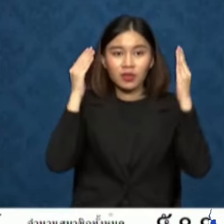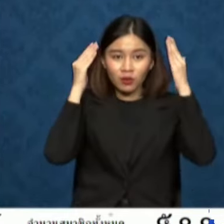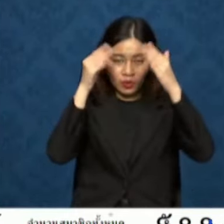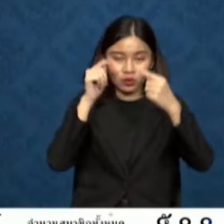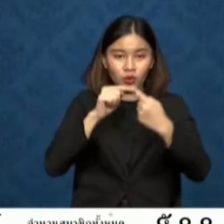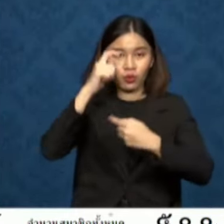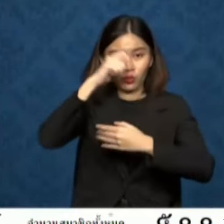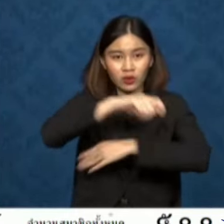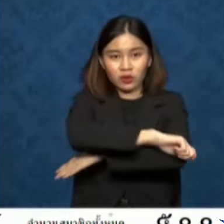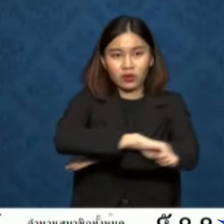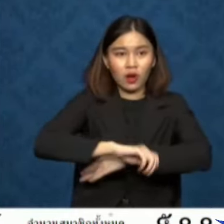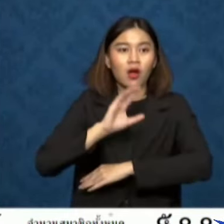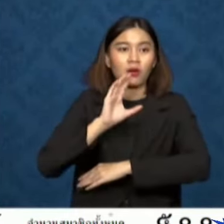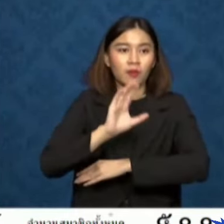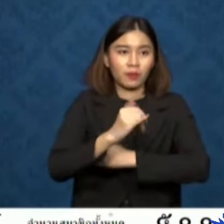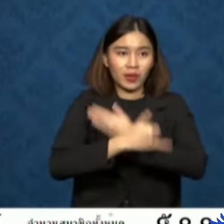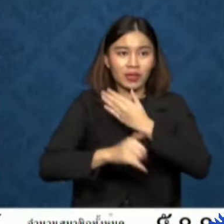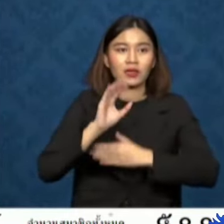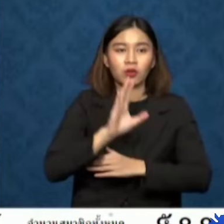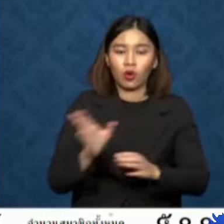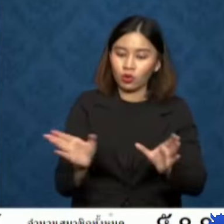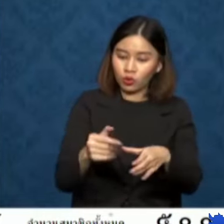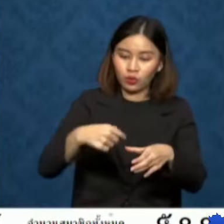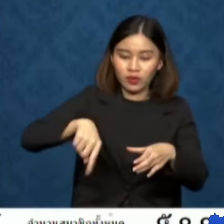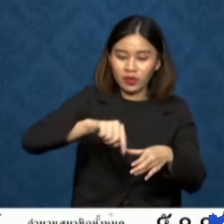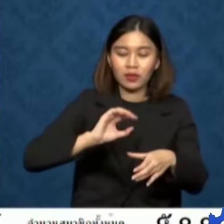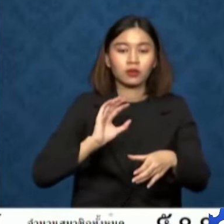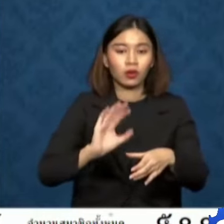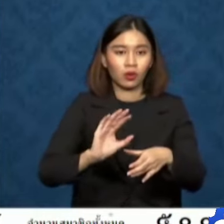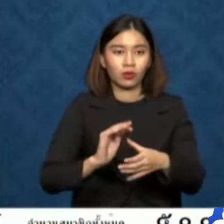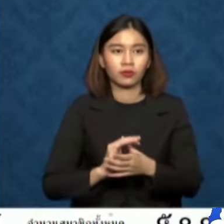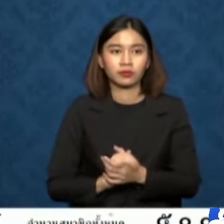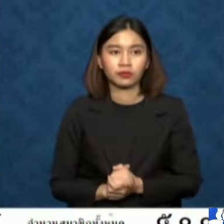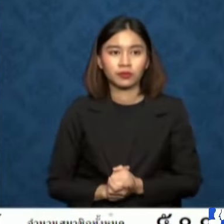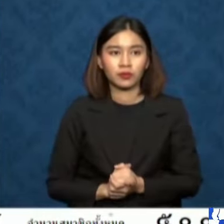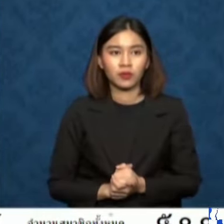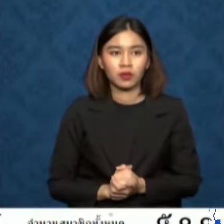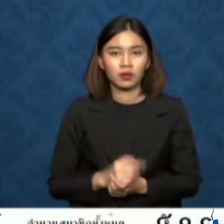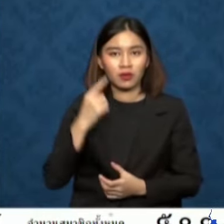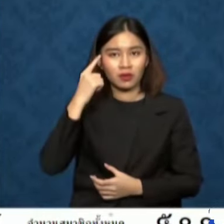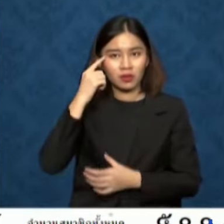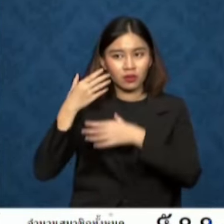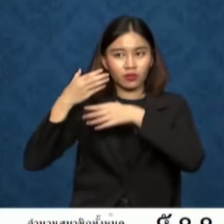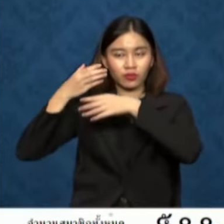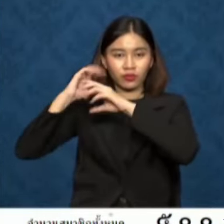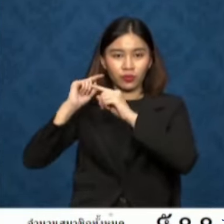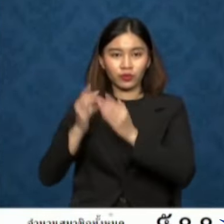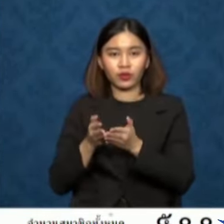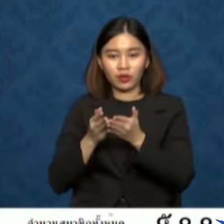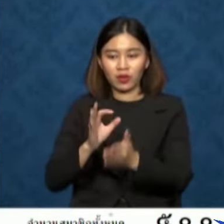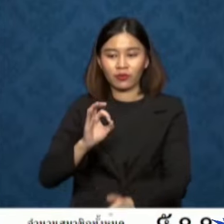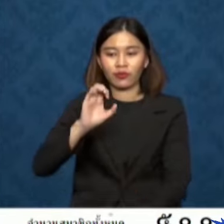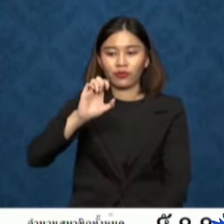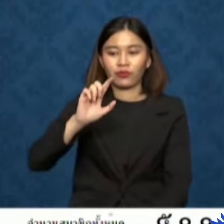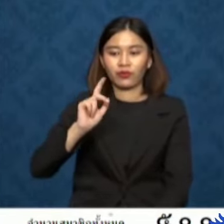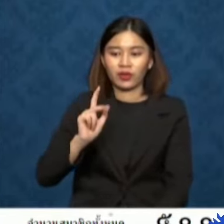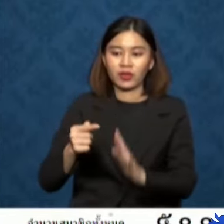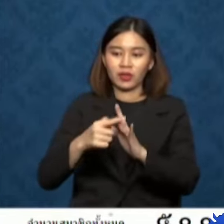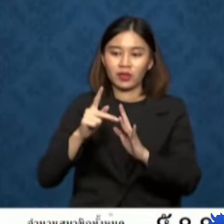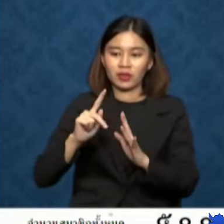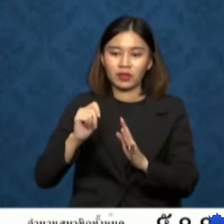วิศวกรและช่างของอินโดนีเซียทั้งทั้งหมดกลับมาหวนคิดถึงเรือฟรีเกตครับวงเงิน